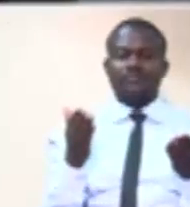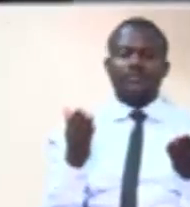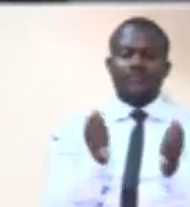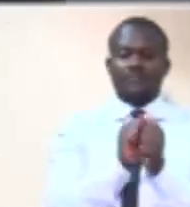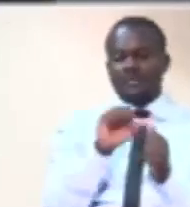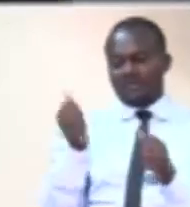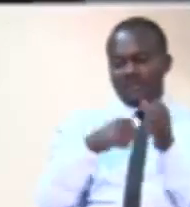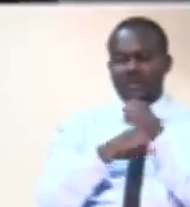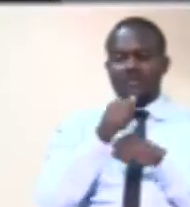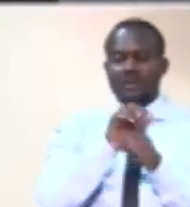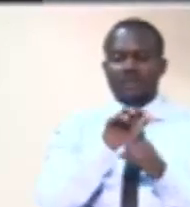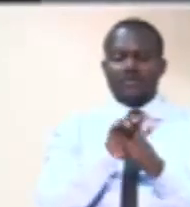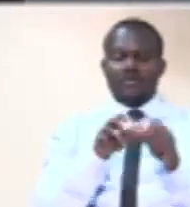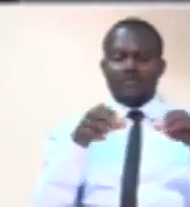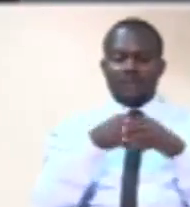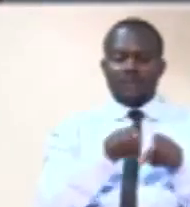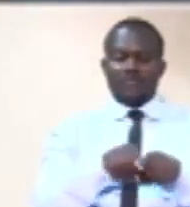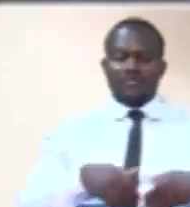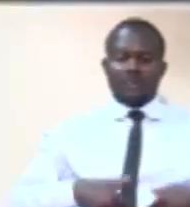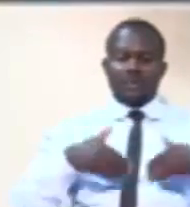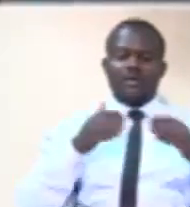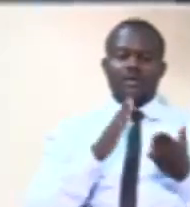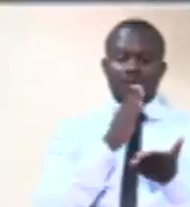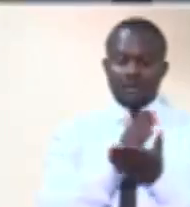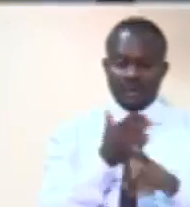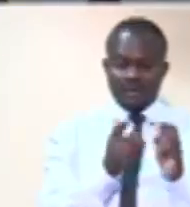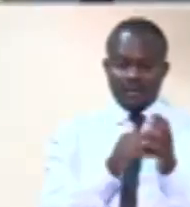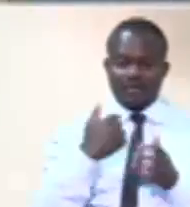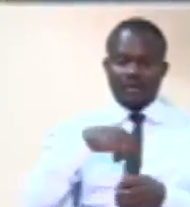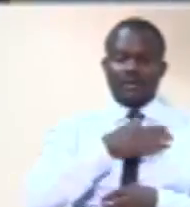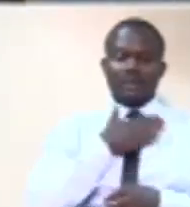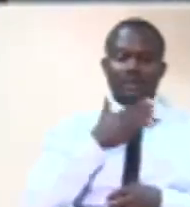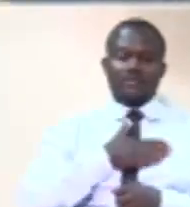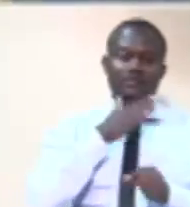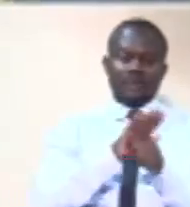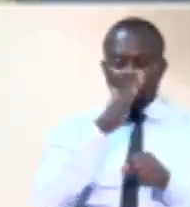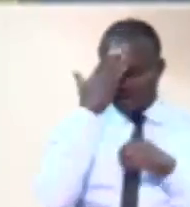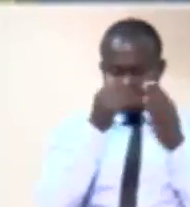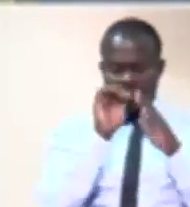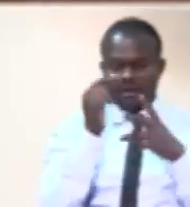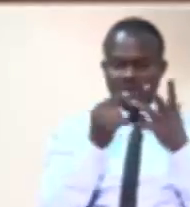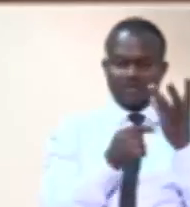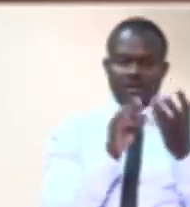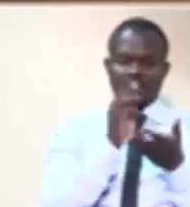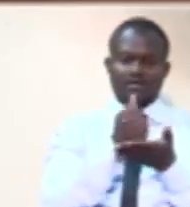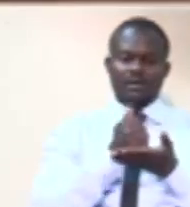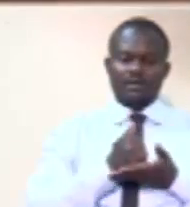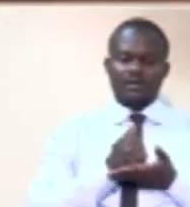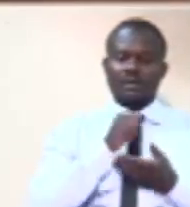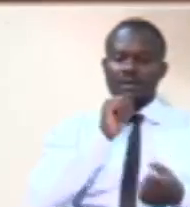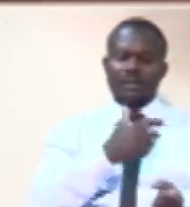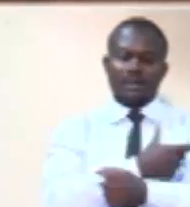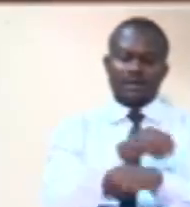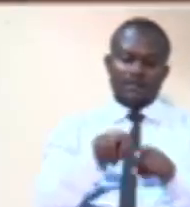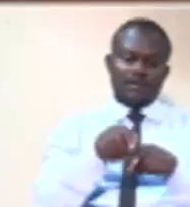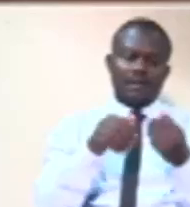n'ibindi bikorwa byinshi biduhuza nk'urubyiruko byari byarahagaze. Ariko turishimye cyane kuko ibintu bizadufasha. Kuba atarakingirwa nabo